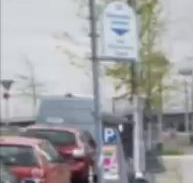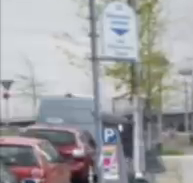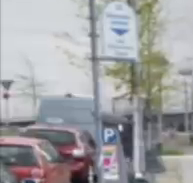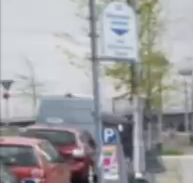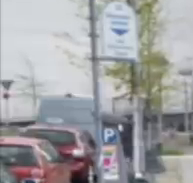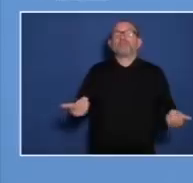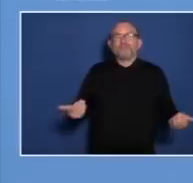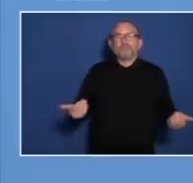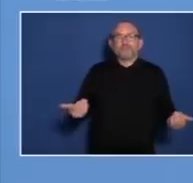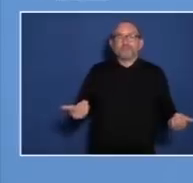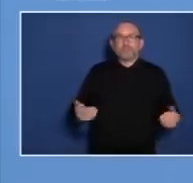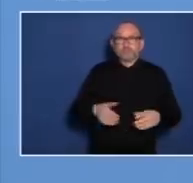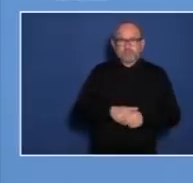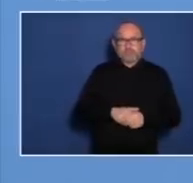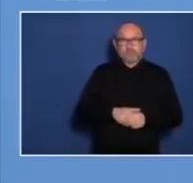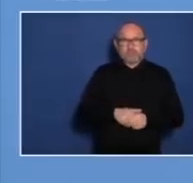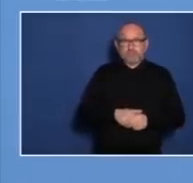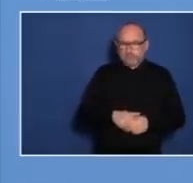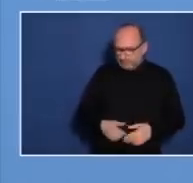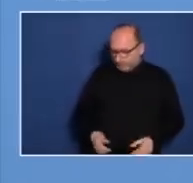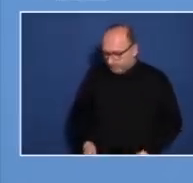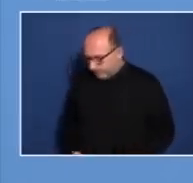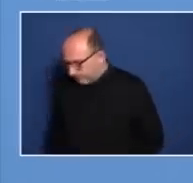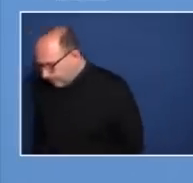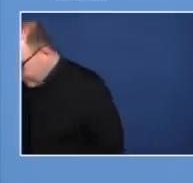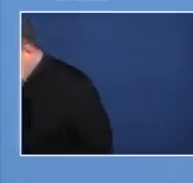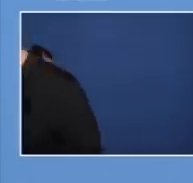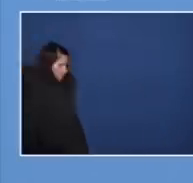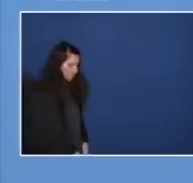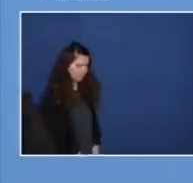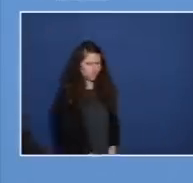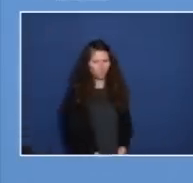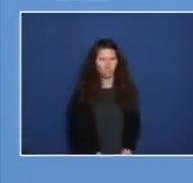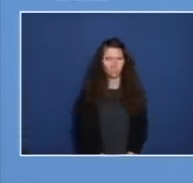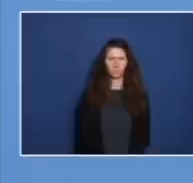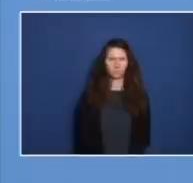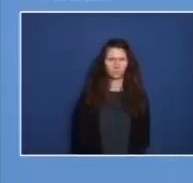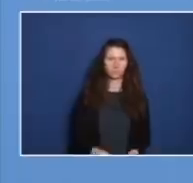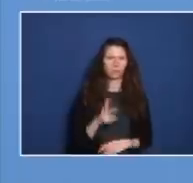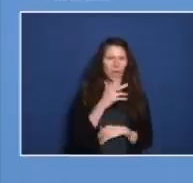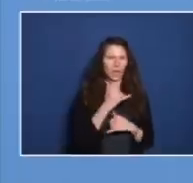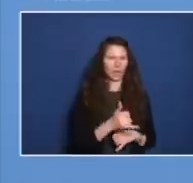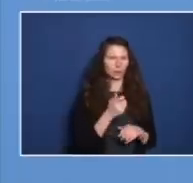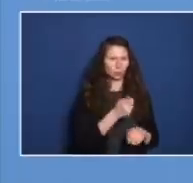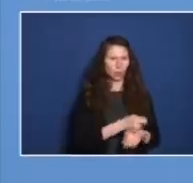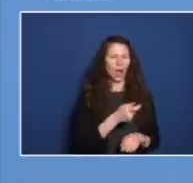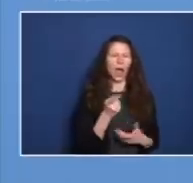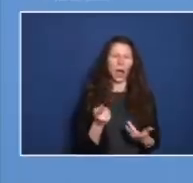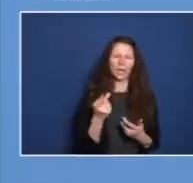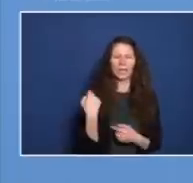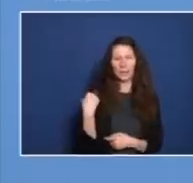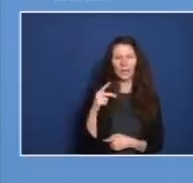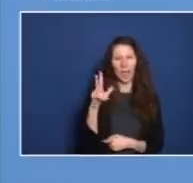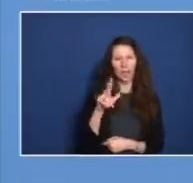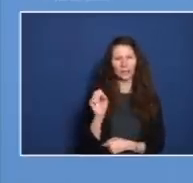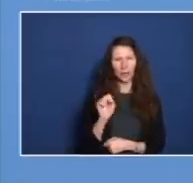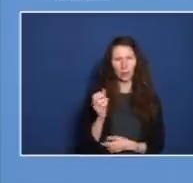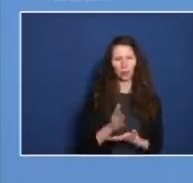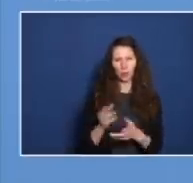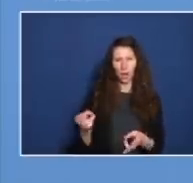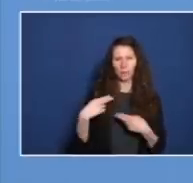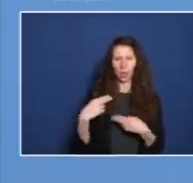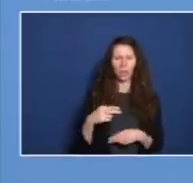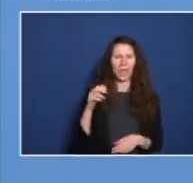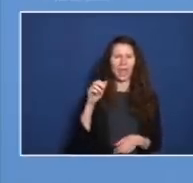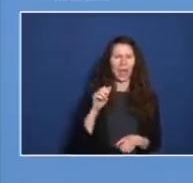Corona-Frage an. Herr Reitschuster. Teilweise hat Herr Seibert die Frage schon beantwortet. Es geht um eine Kritik des Verbandes der Amtsärzte. Der hat